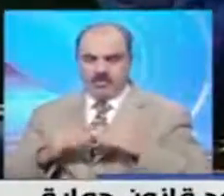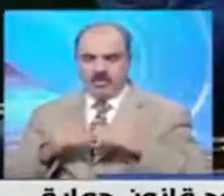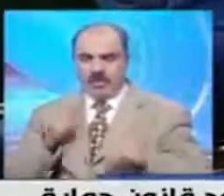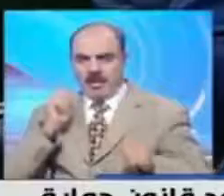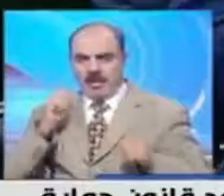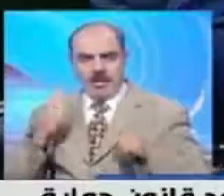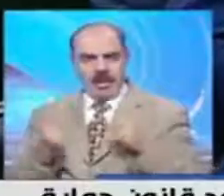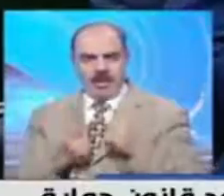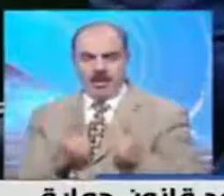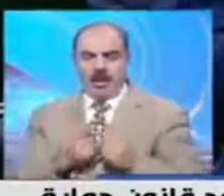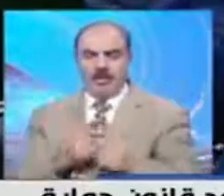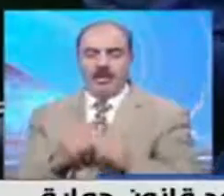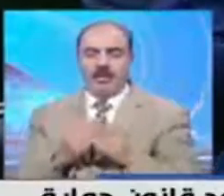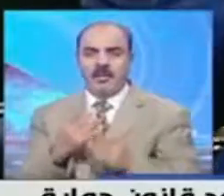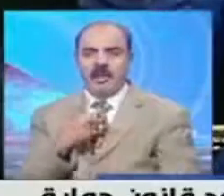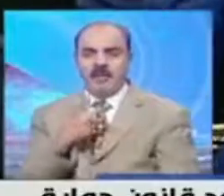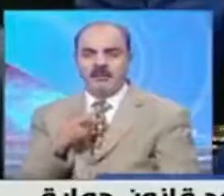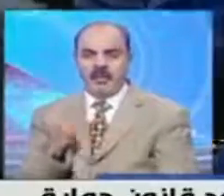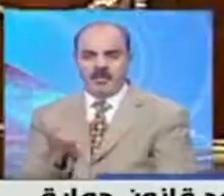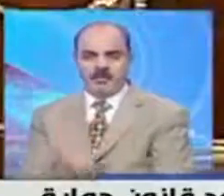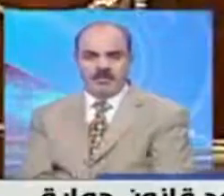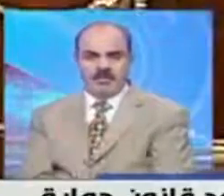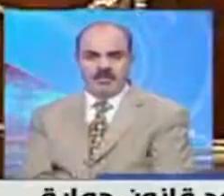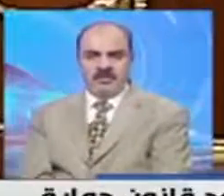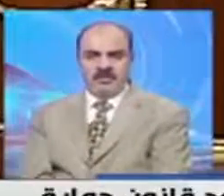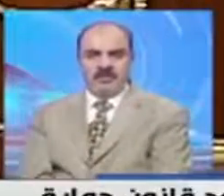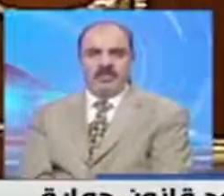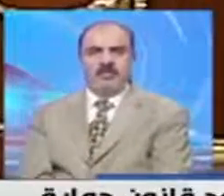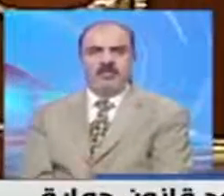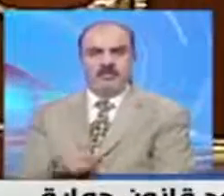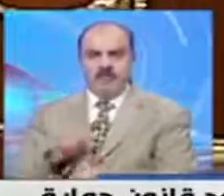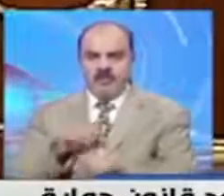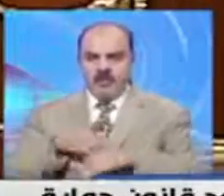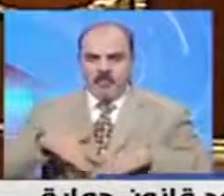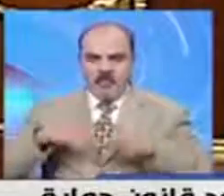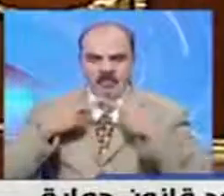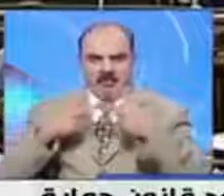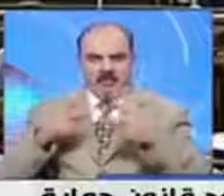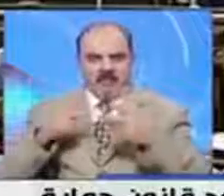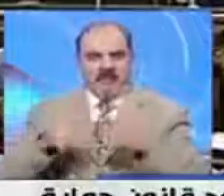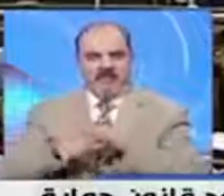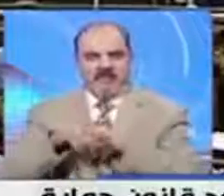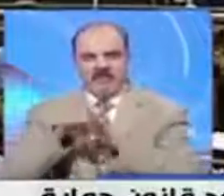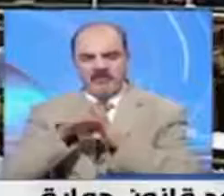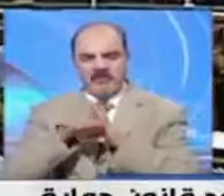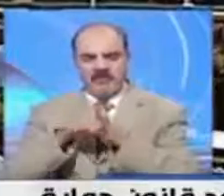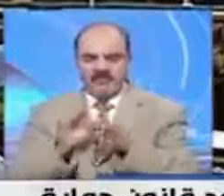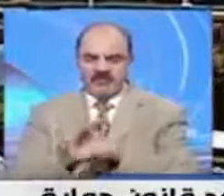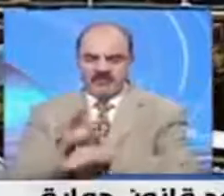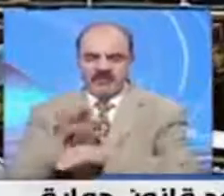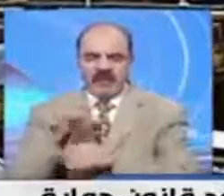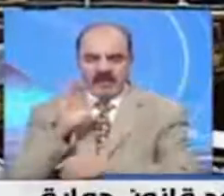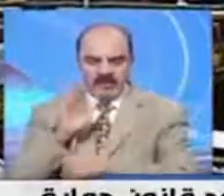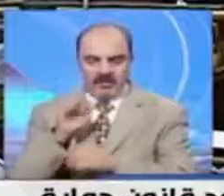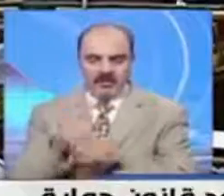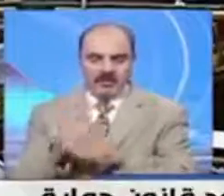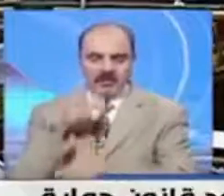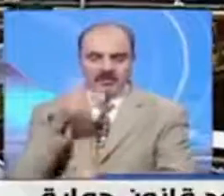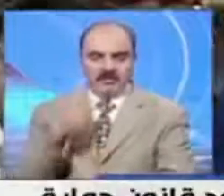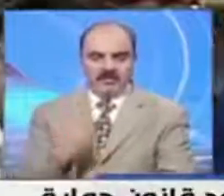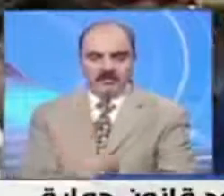رقم ثلاثه لسنه 2005 والذي وافق المجلس على مجموع موادي برجا الموافقه النهائيه